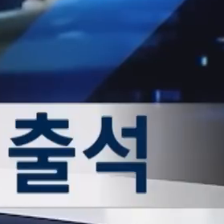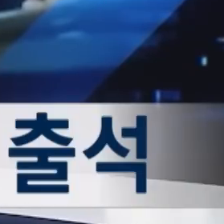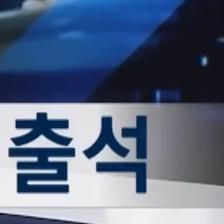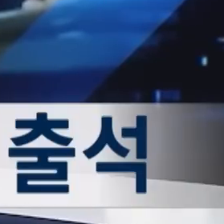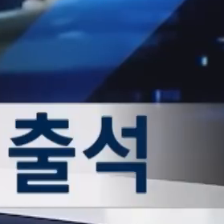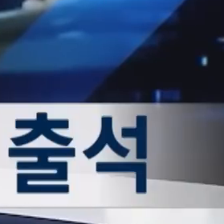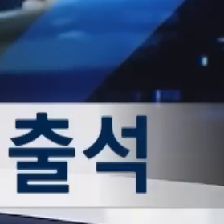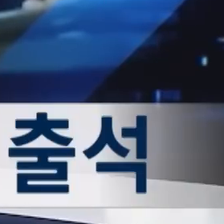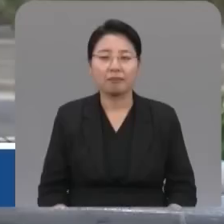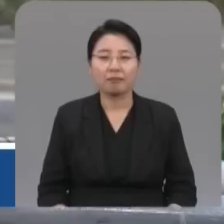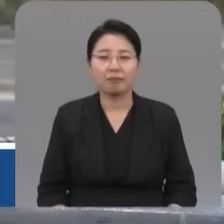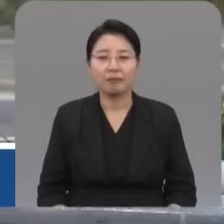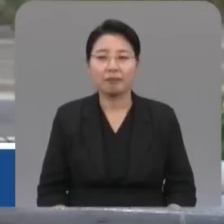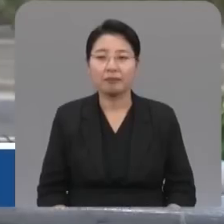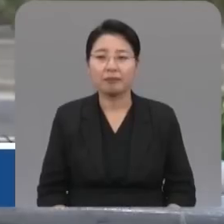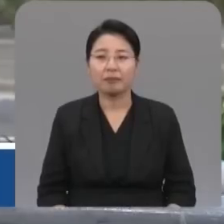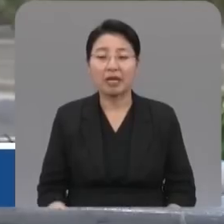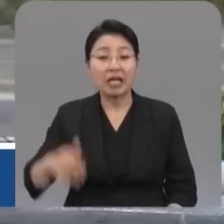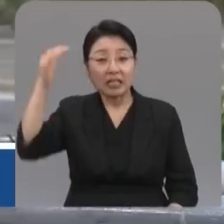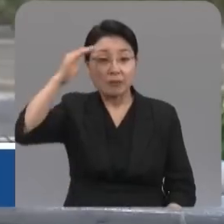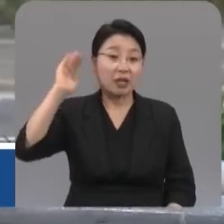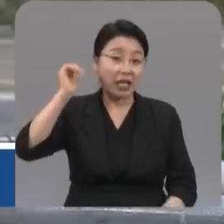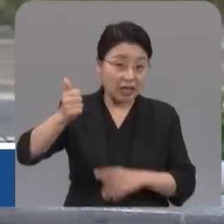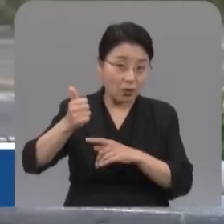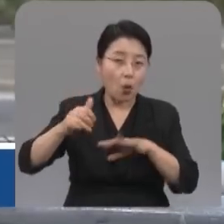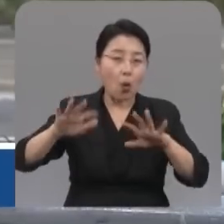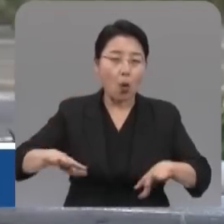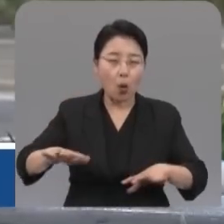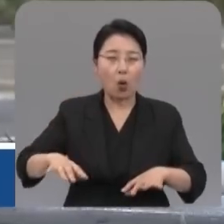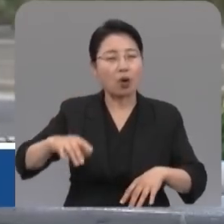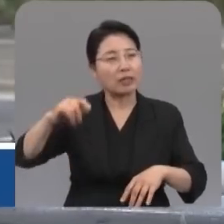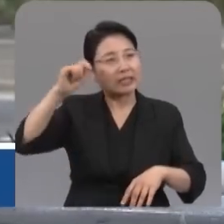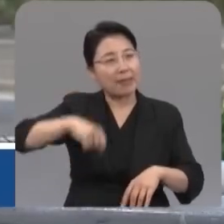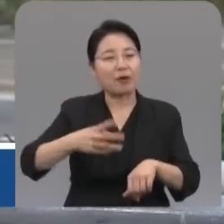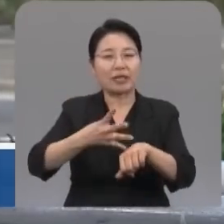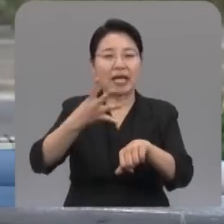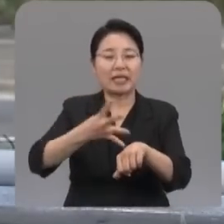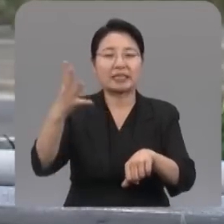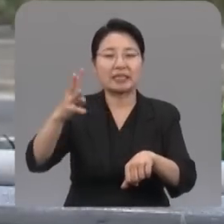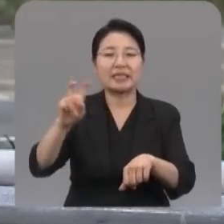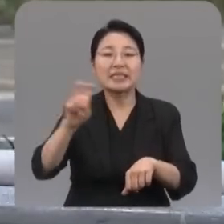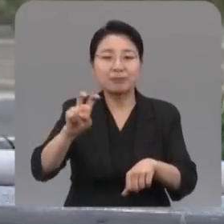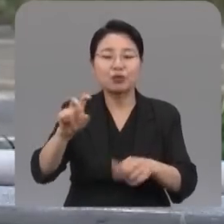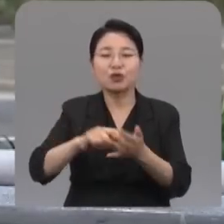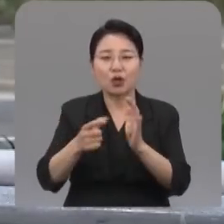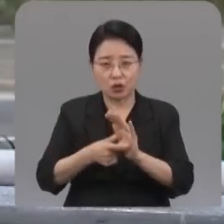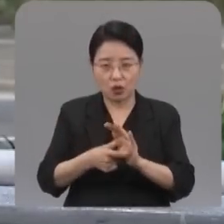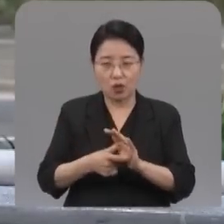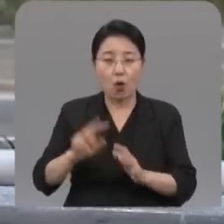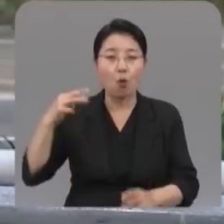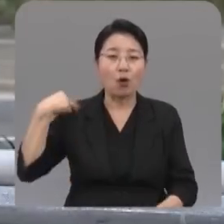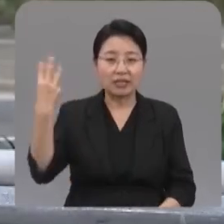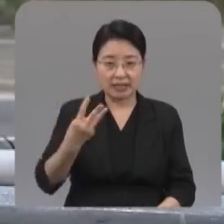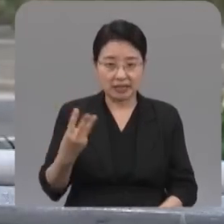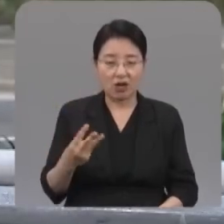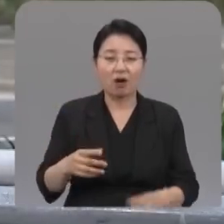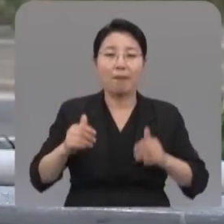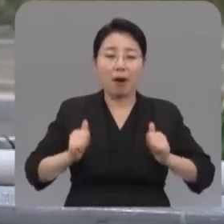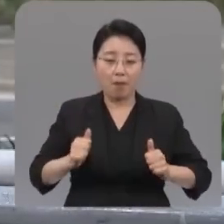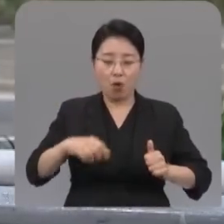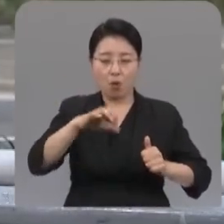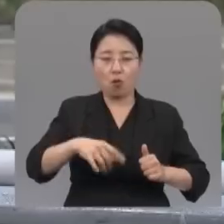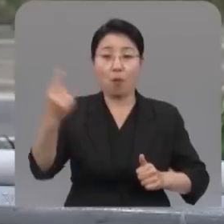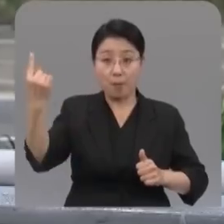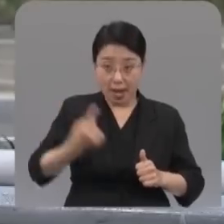보도합니다. 네, 트럼프 전 대통령 우리 시각으로 새벽 4시 20분쯤 이곳 워싱턴 연방법원에 출석한